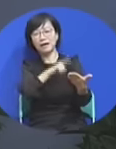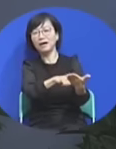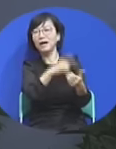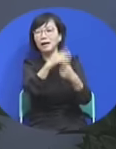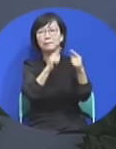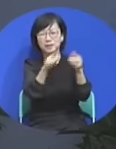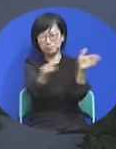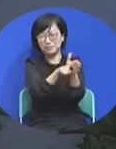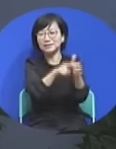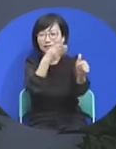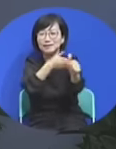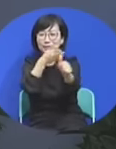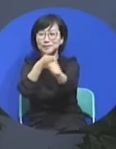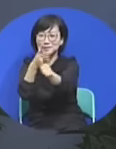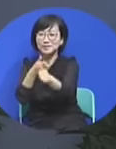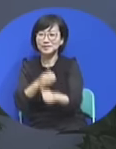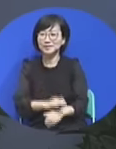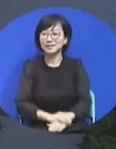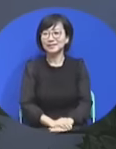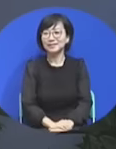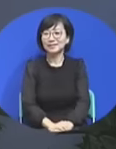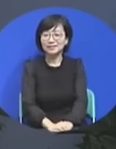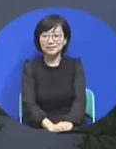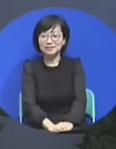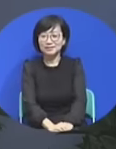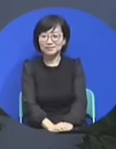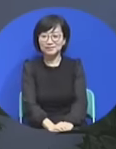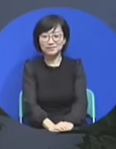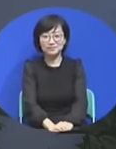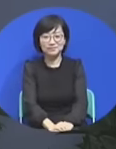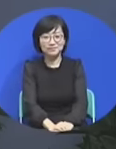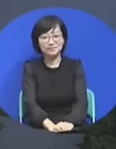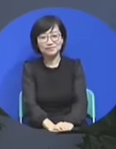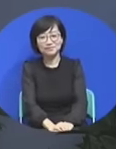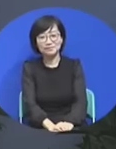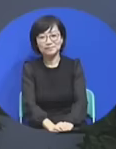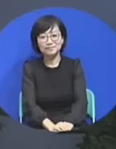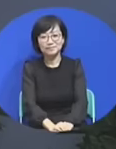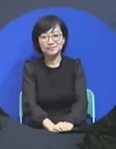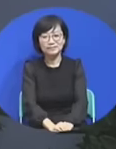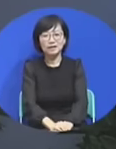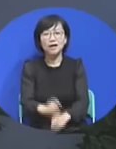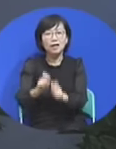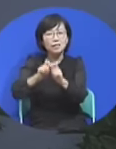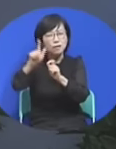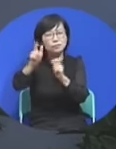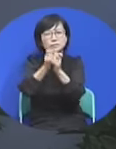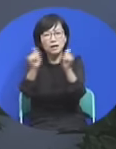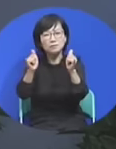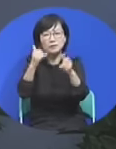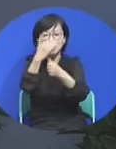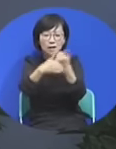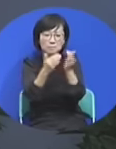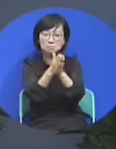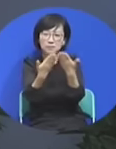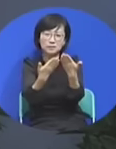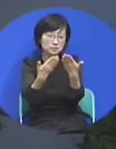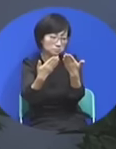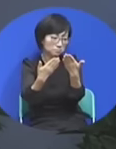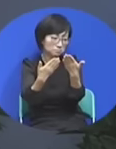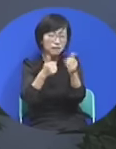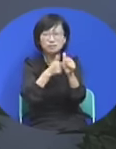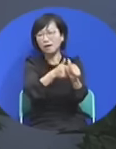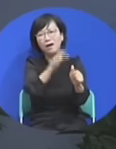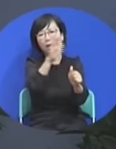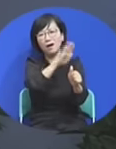복음 엉터리를 하고 있어요. Christians are the problem. We can't hold on to the 성경을 바로 하고 있지 않아요. 성경 말씀대로 해야 되는데 성경